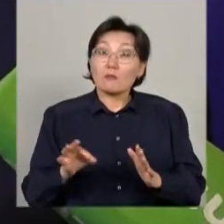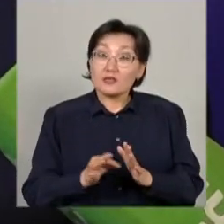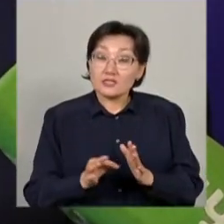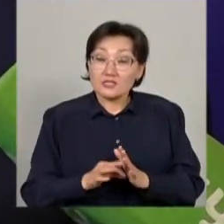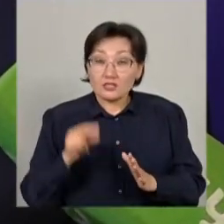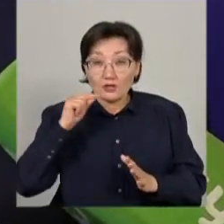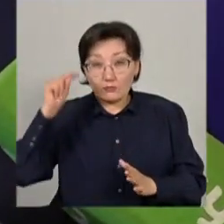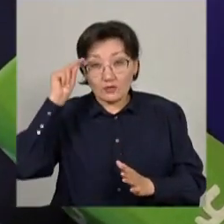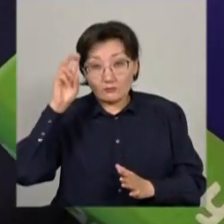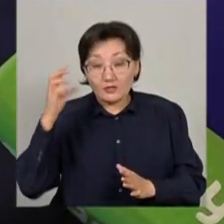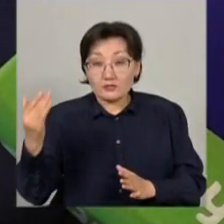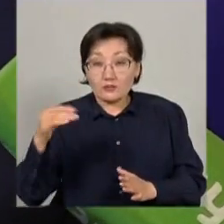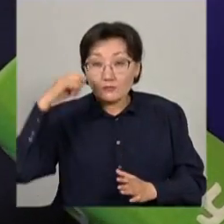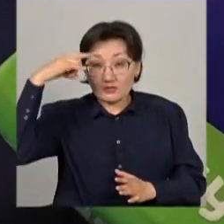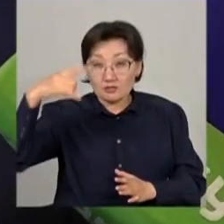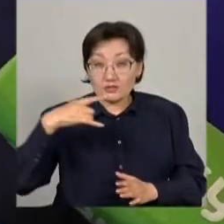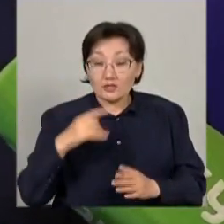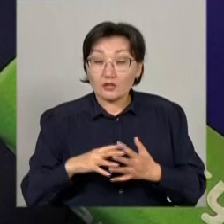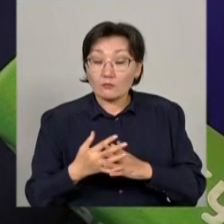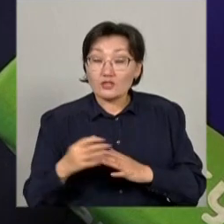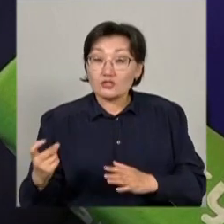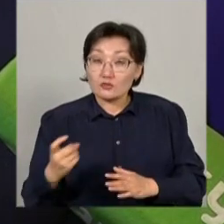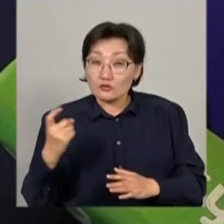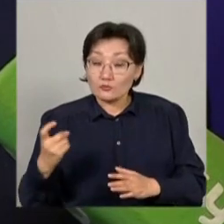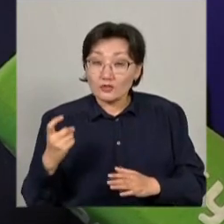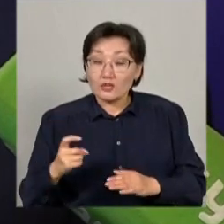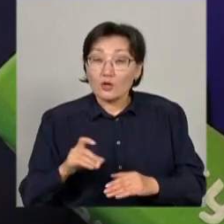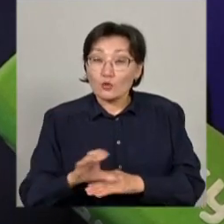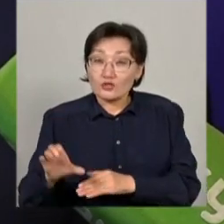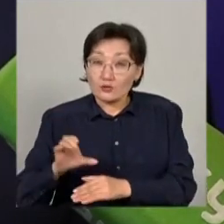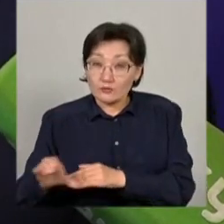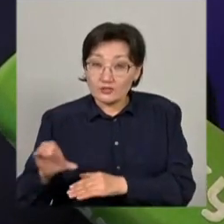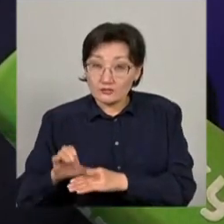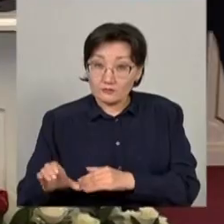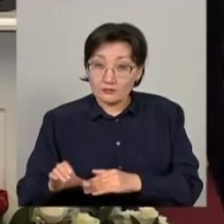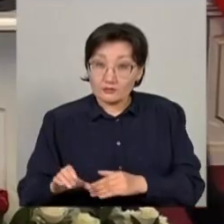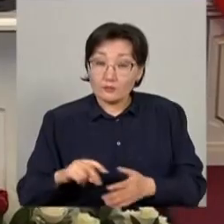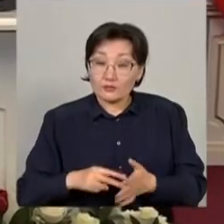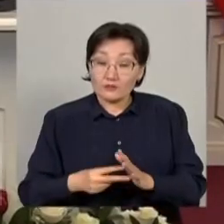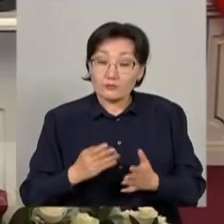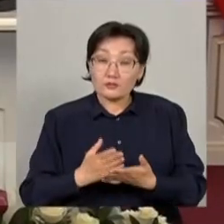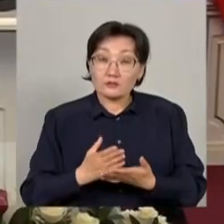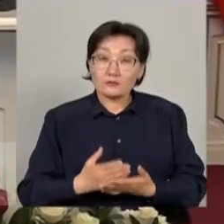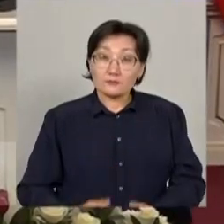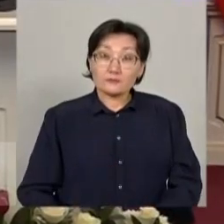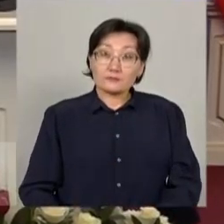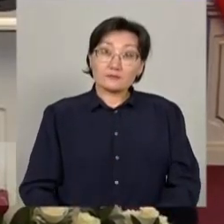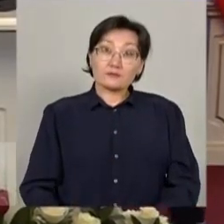Қытай мемлекетіне Қазақстанның ауыл шаруашылығы өнімдерін шығару болып табылады.